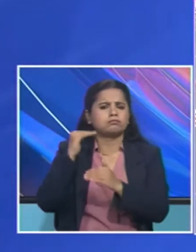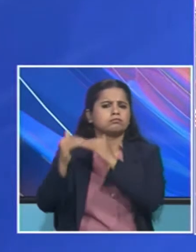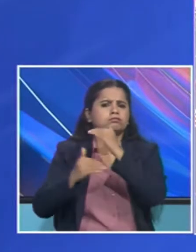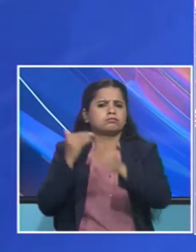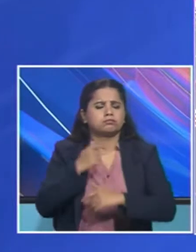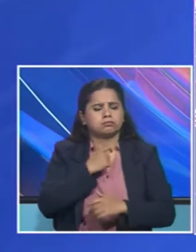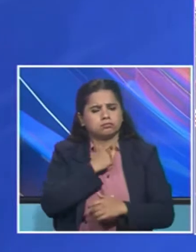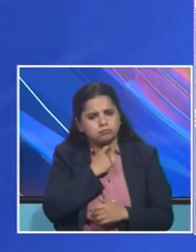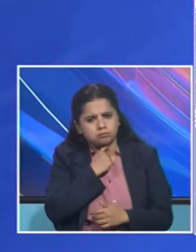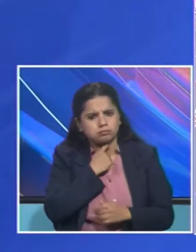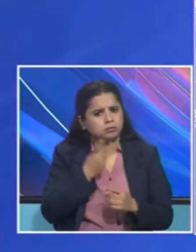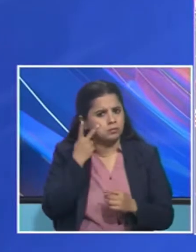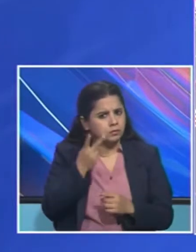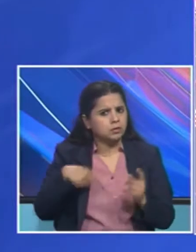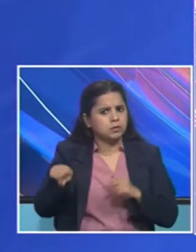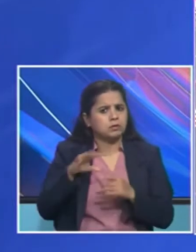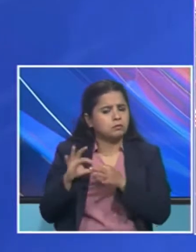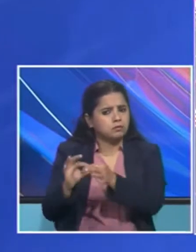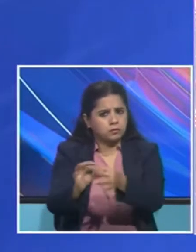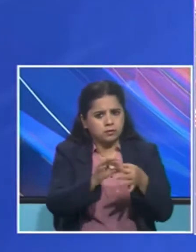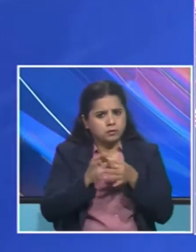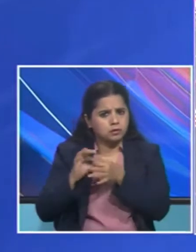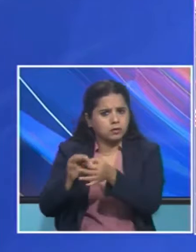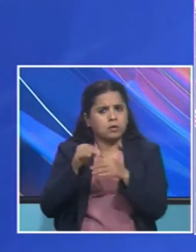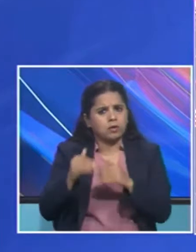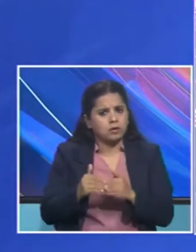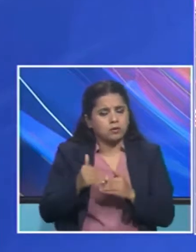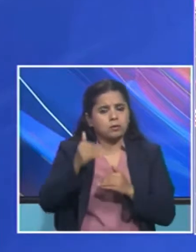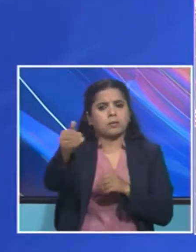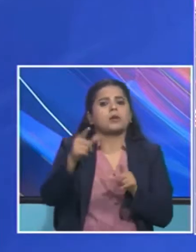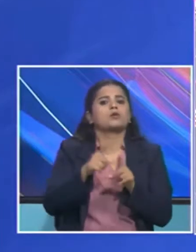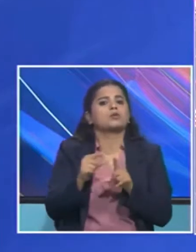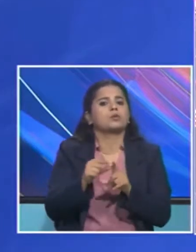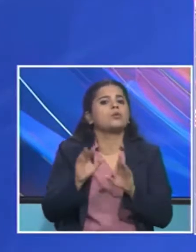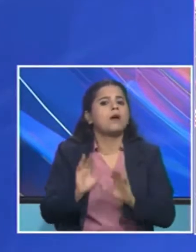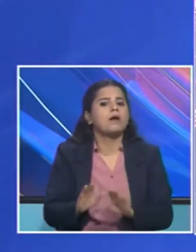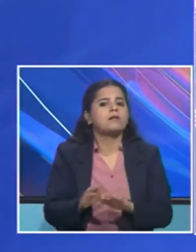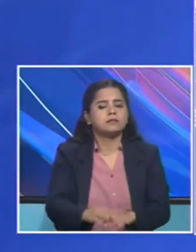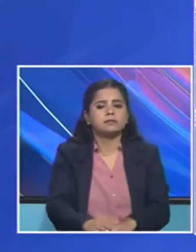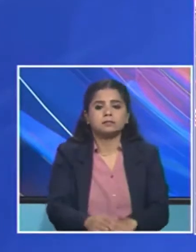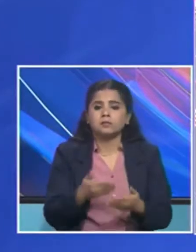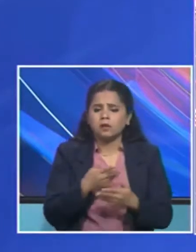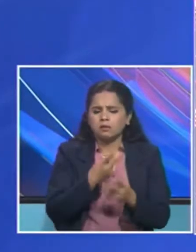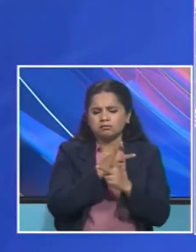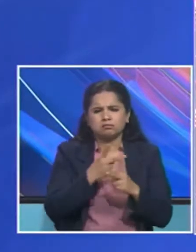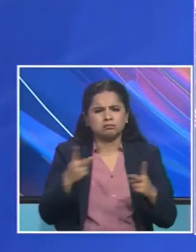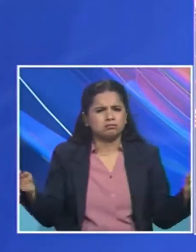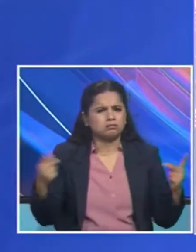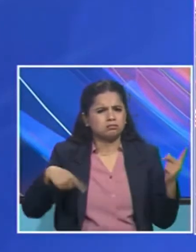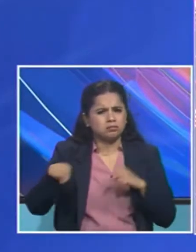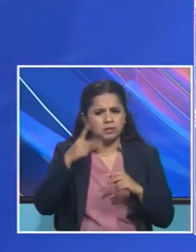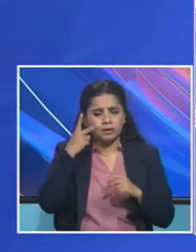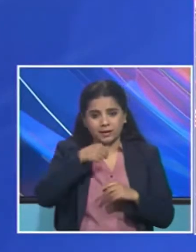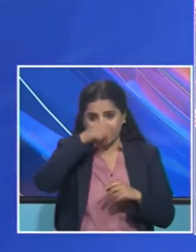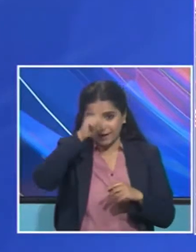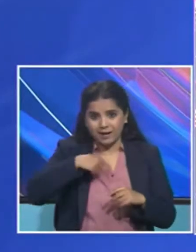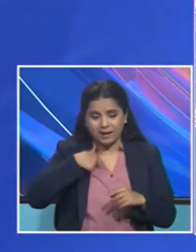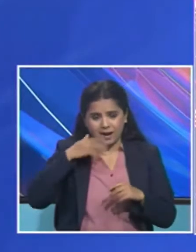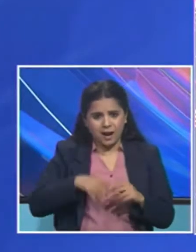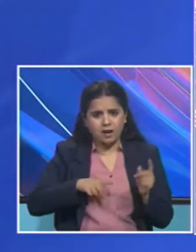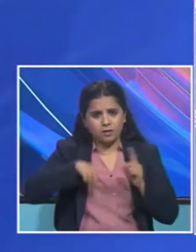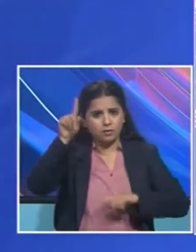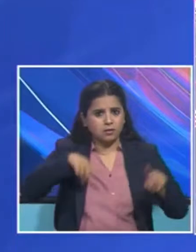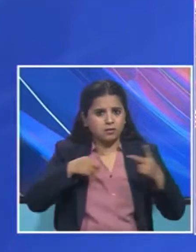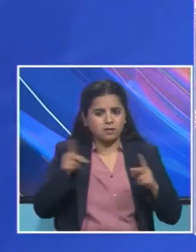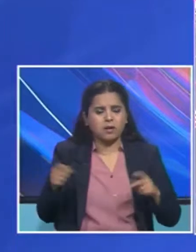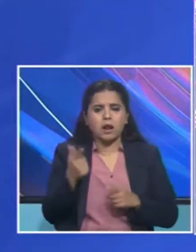को सहभागिता एवं सर्वसम्मति से आगे बढ़ाया है। विविधताओं से भरे अपने देश में हम अनेक